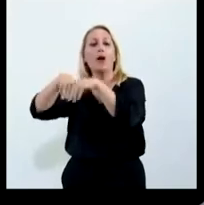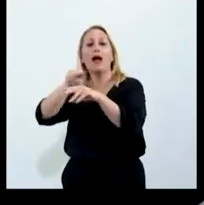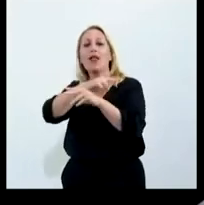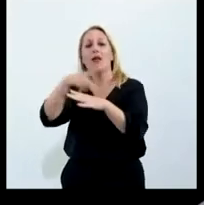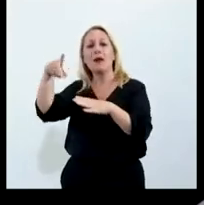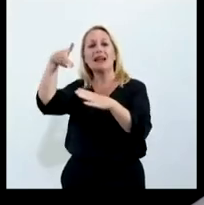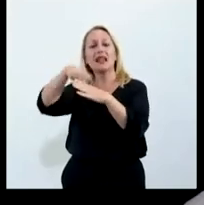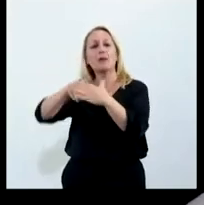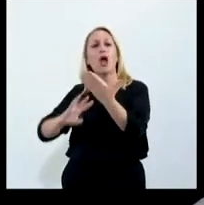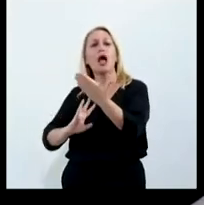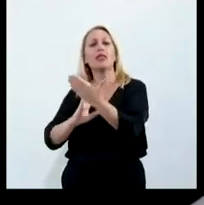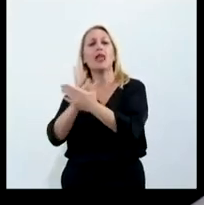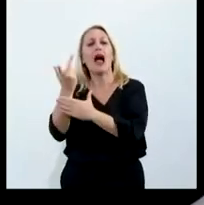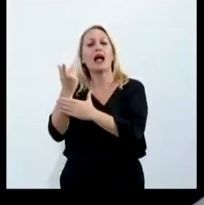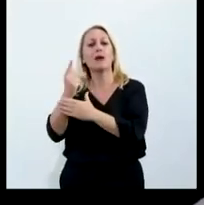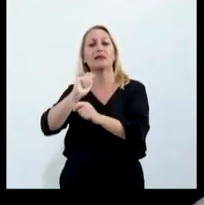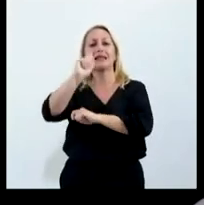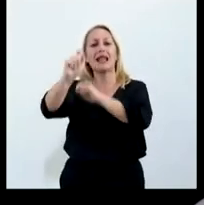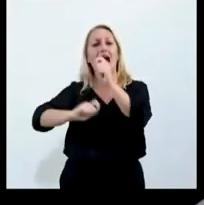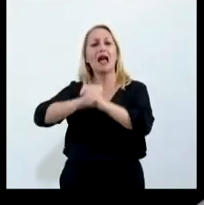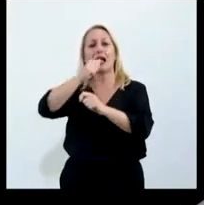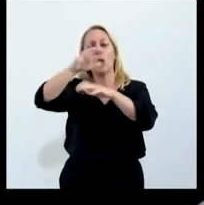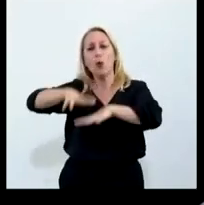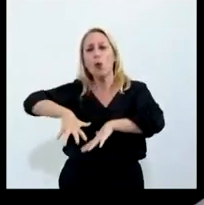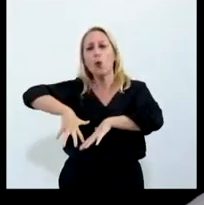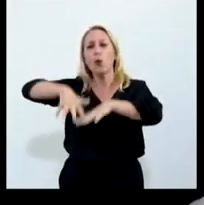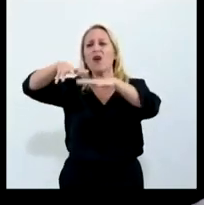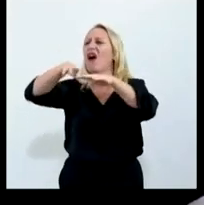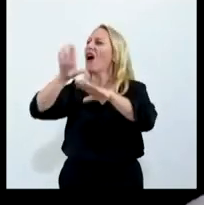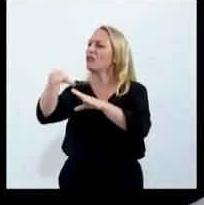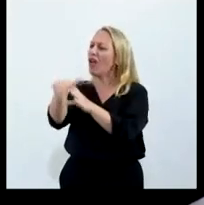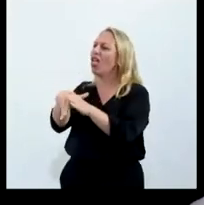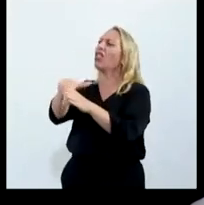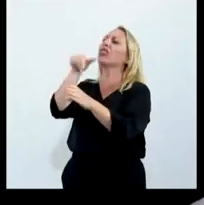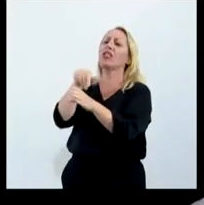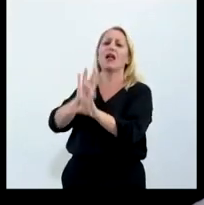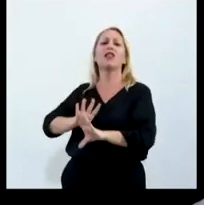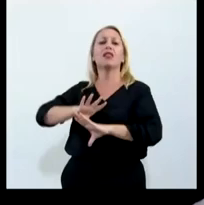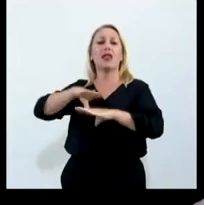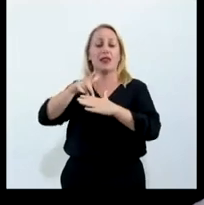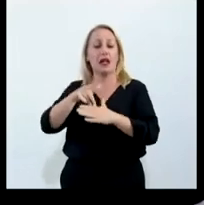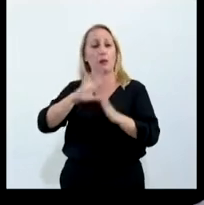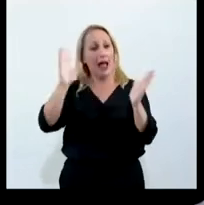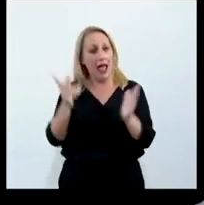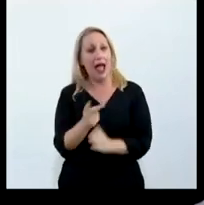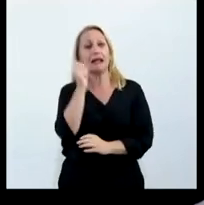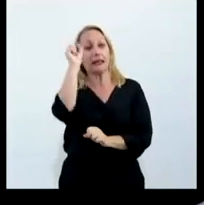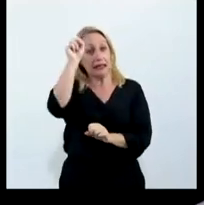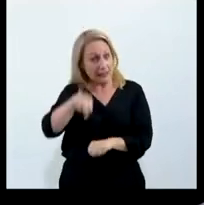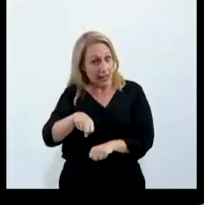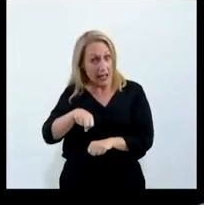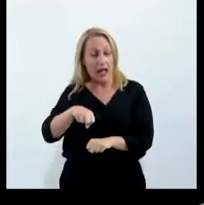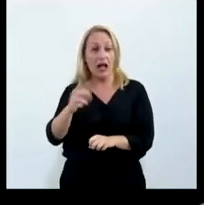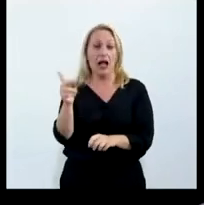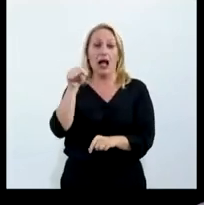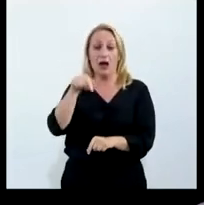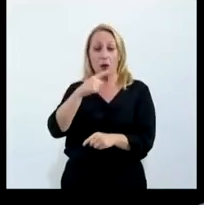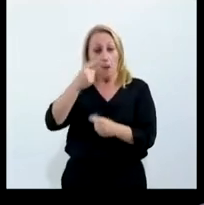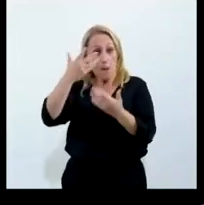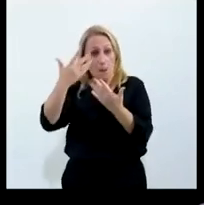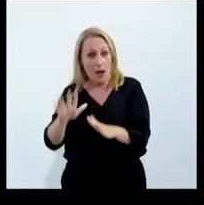Ταμείο Ανάκαμψης έργων αντιπλημμυρικής προστασίας. Και αν ισχύουν οι πληροφορίες, αν τις επιβεβαιώνετε, για ποιους